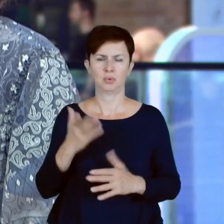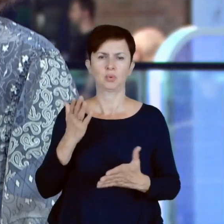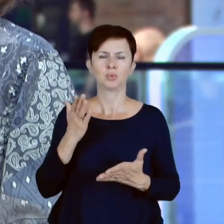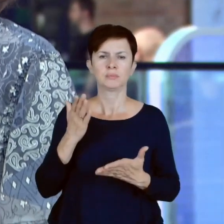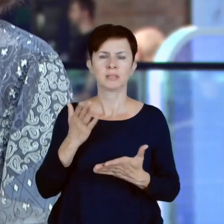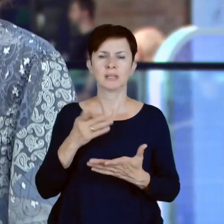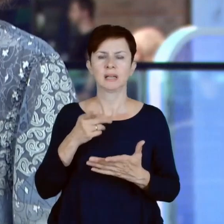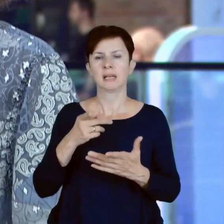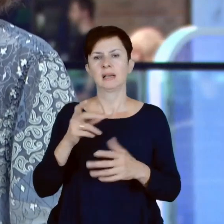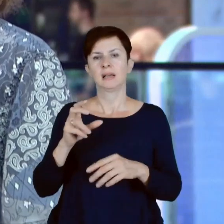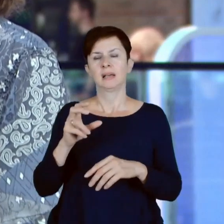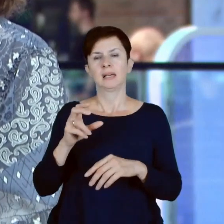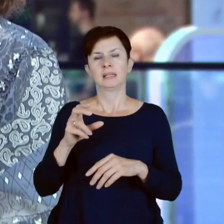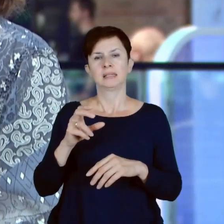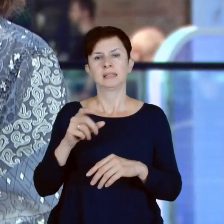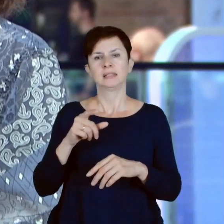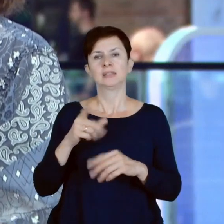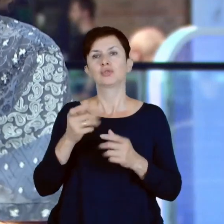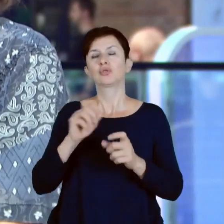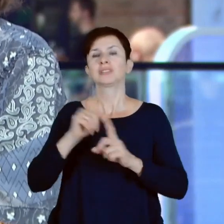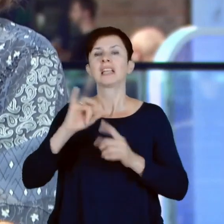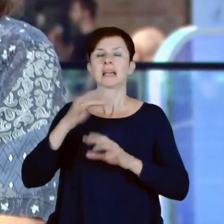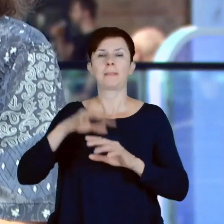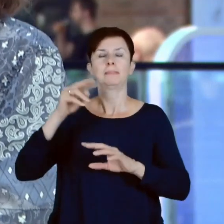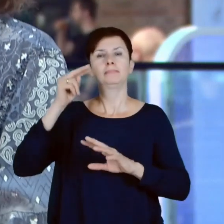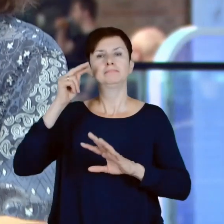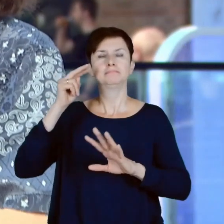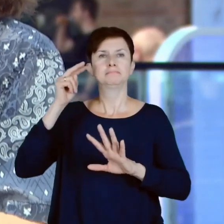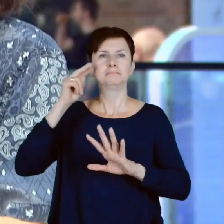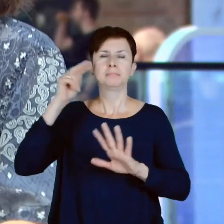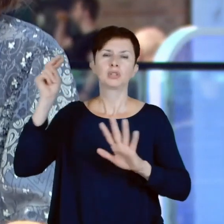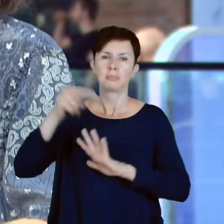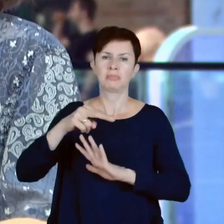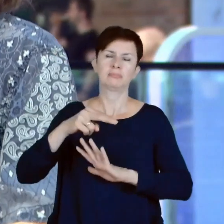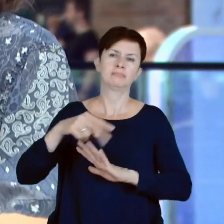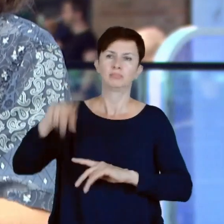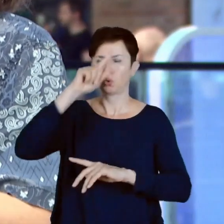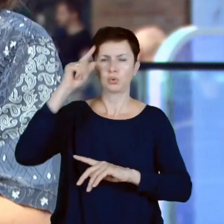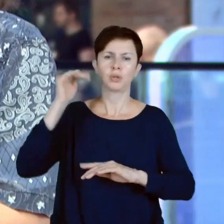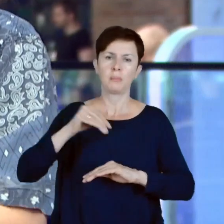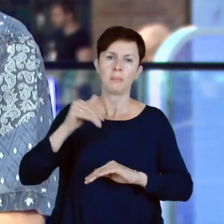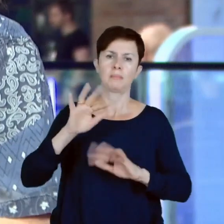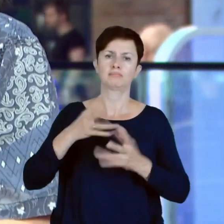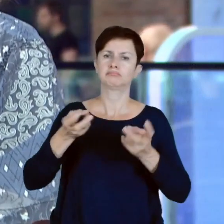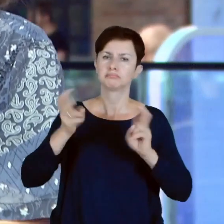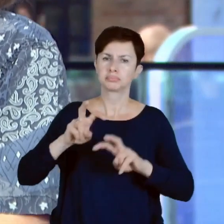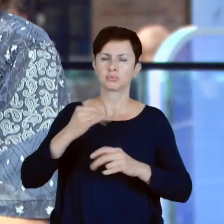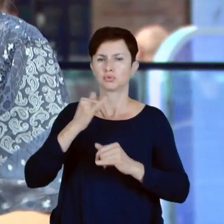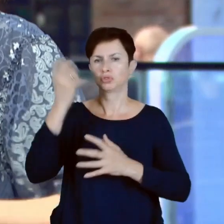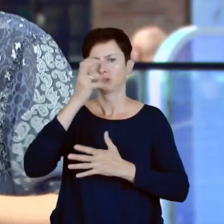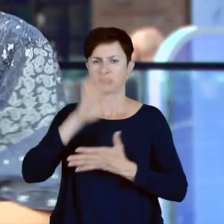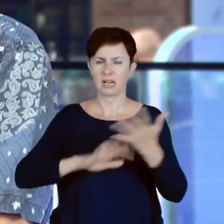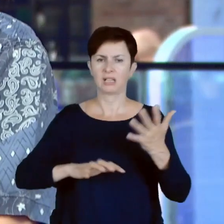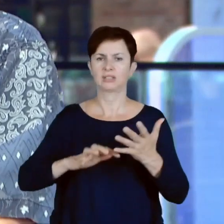jest perspektywa tego, jak to dzisiaj działa, że okej, na TikToku można tworzyć naprawdę świetne treści z prostymi aplikacjami,